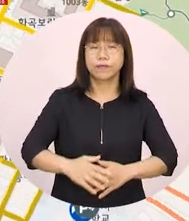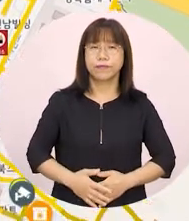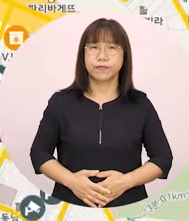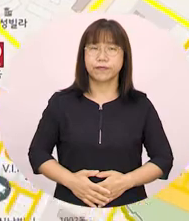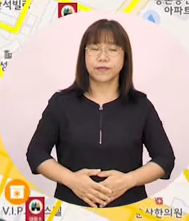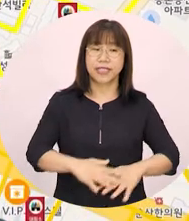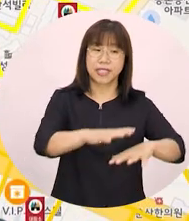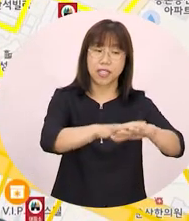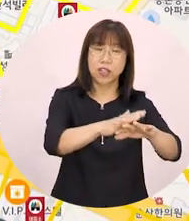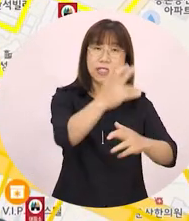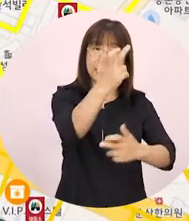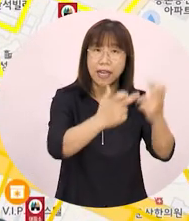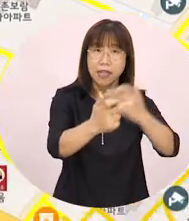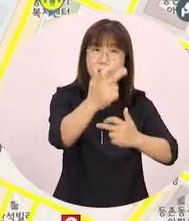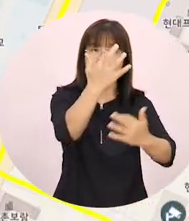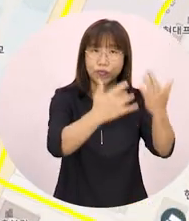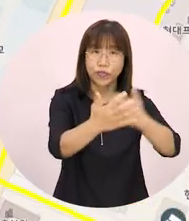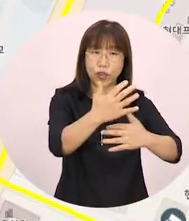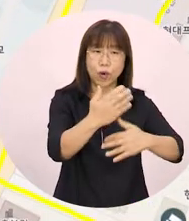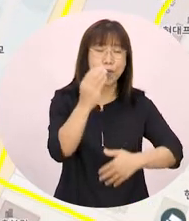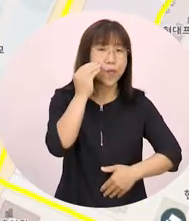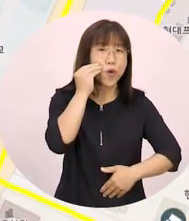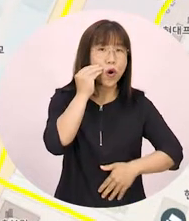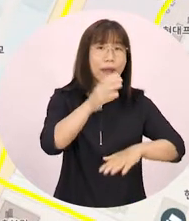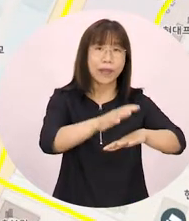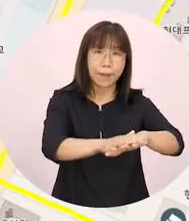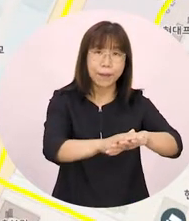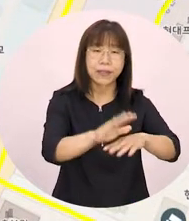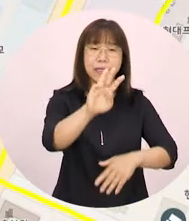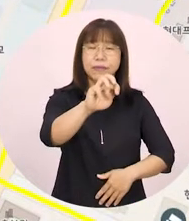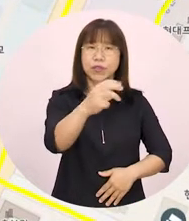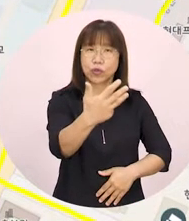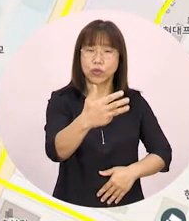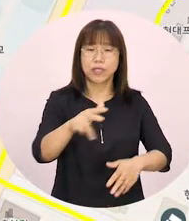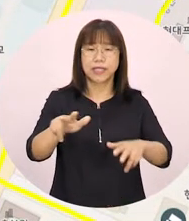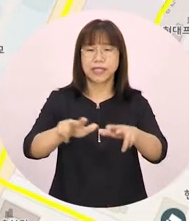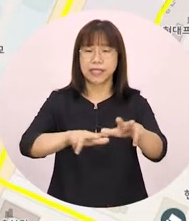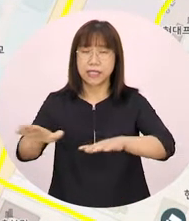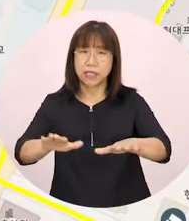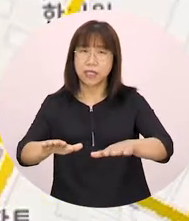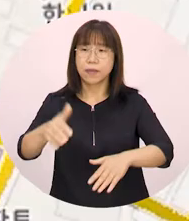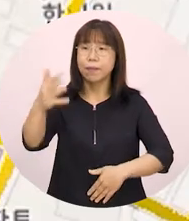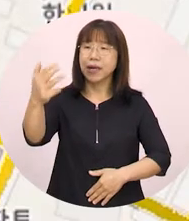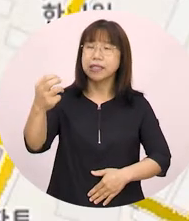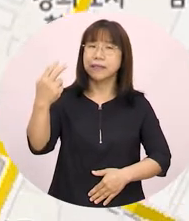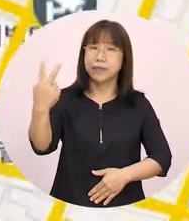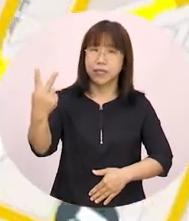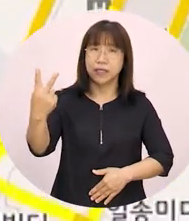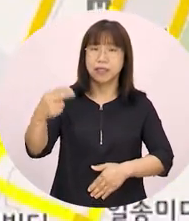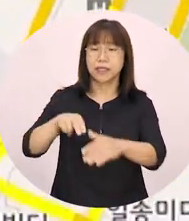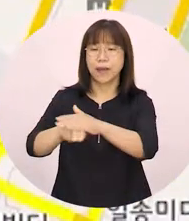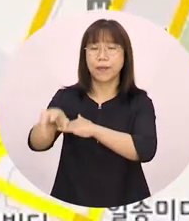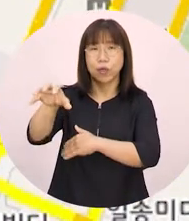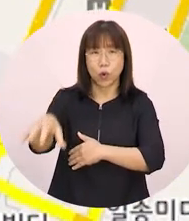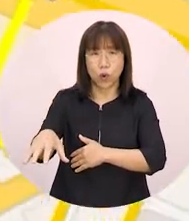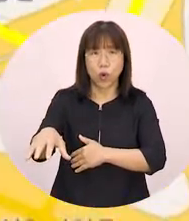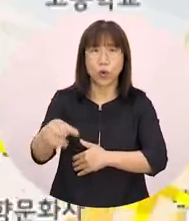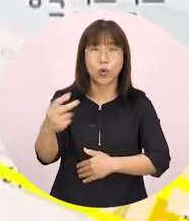온라인 테마지도에는 지역 내 산불 진화장비 보관함 39개소, 지진 5개 대피소 82개소